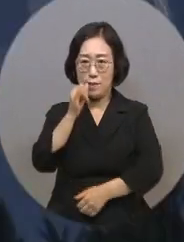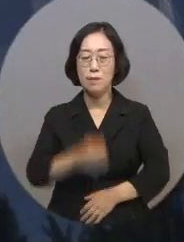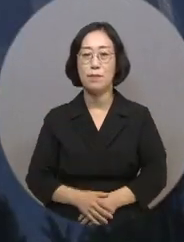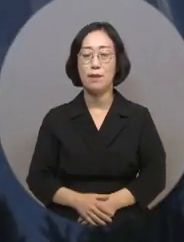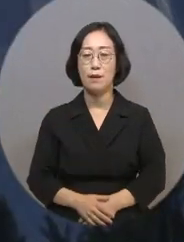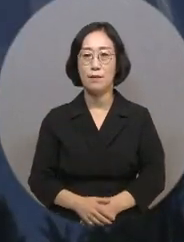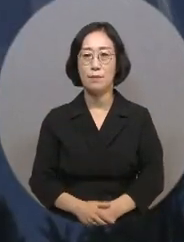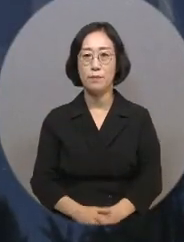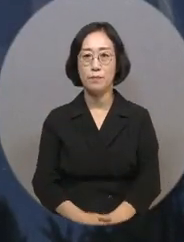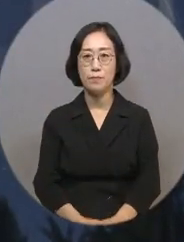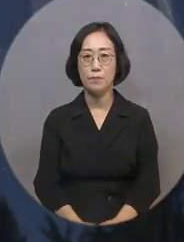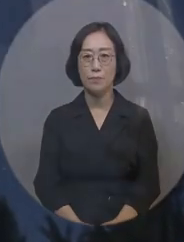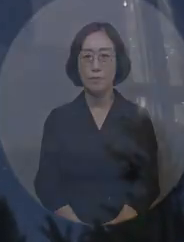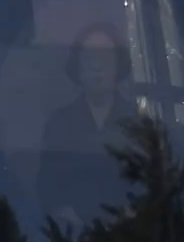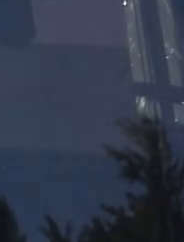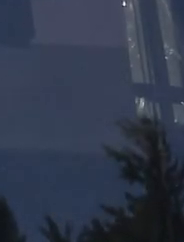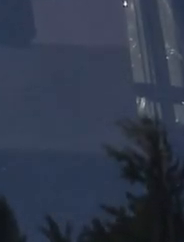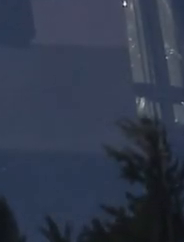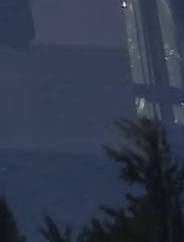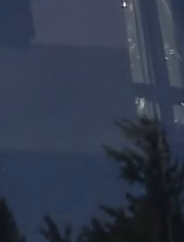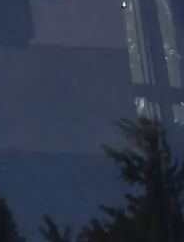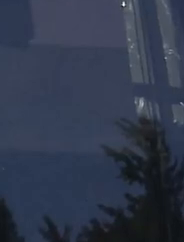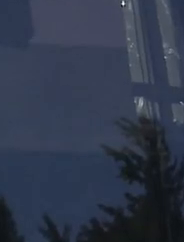복지 T 뉴스 유정입니다